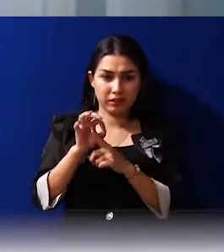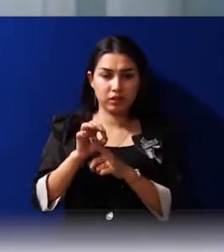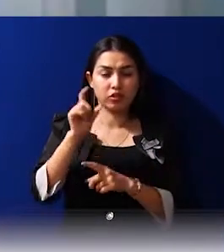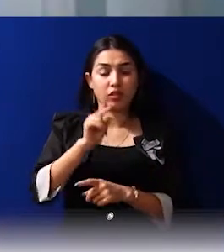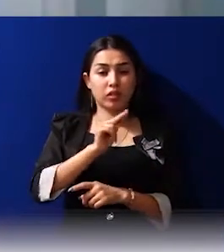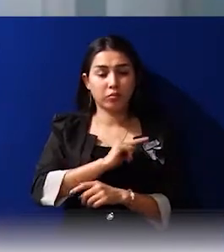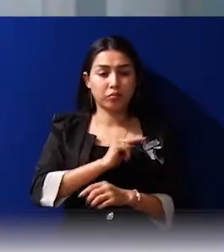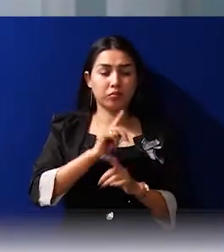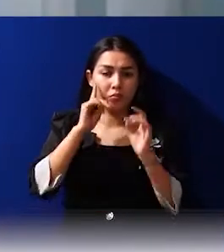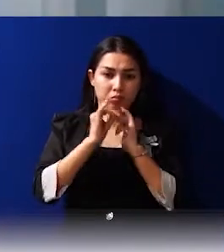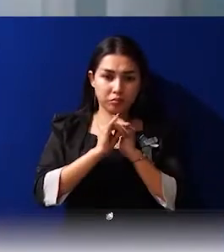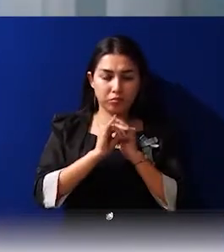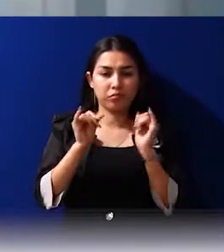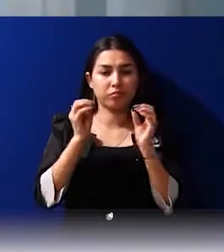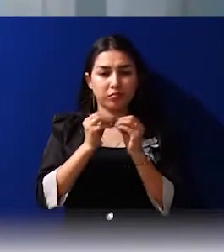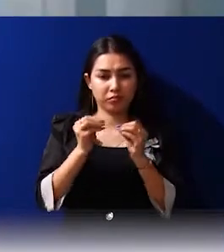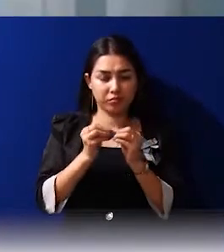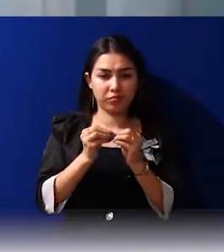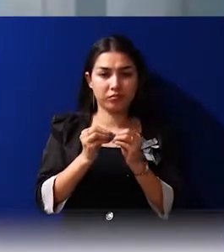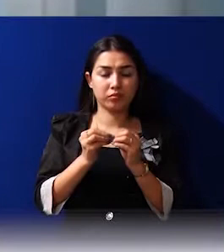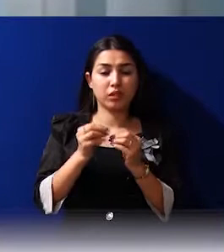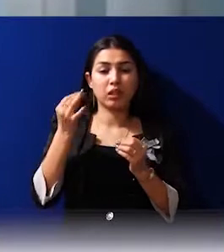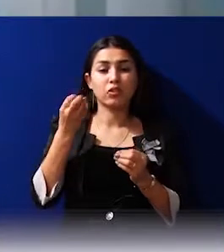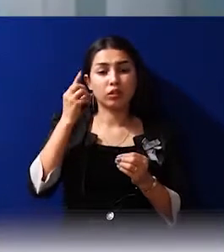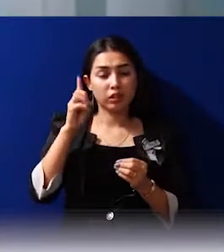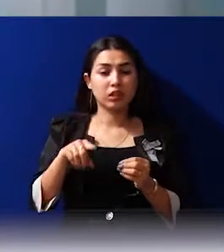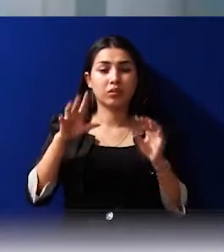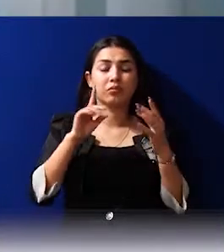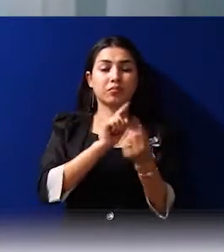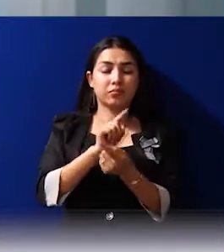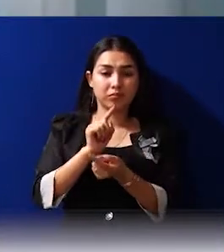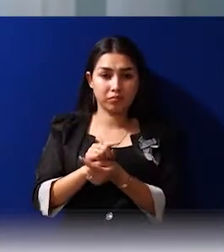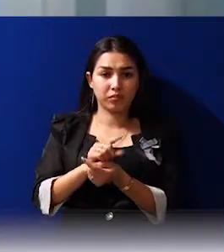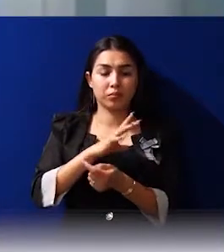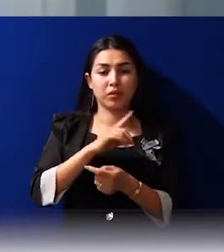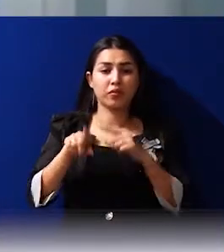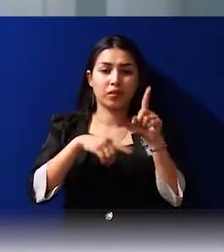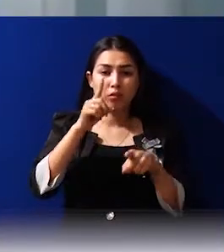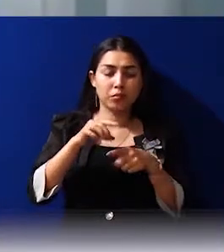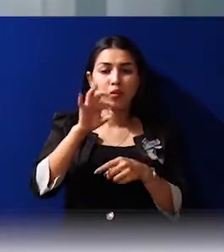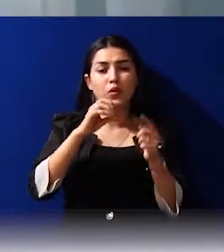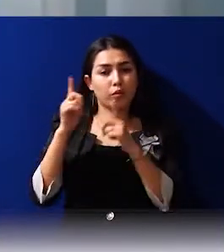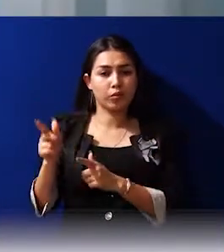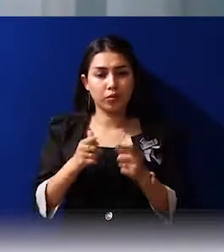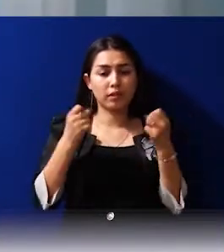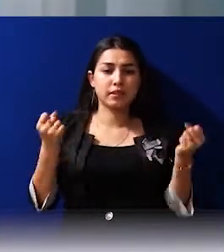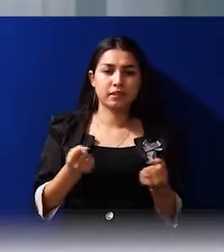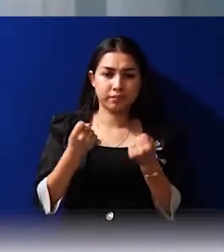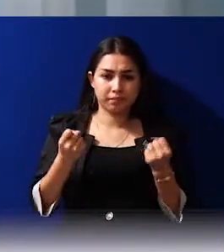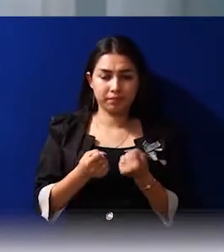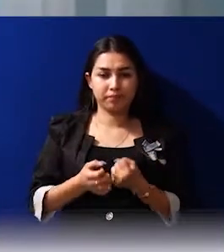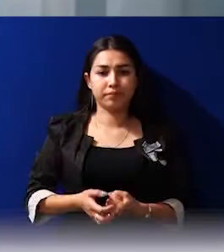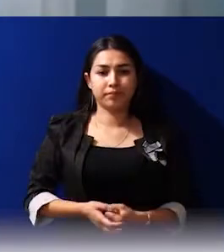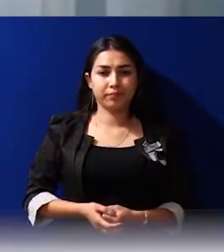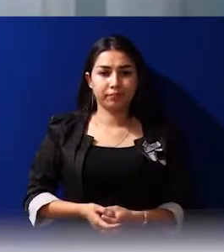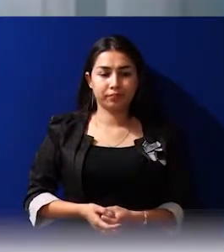на развитие малого и среднего бизнеса, безработица в регионе остается на прежнем уровне. Кроме этого, на встрече с главой региона был поднят